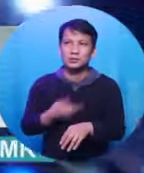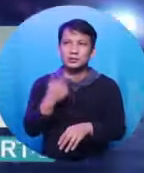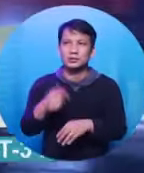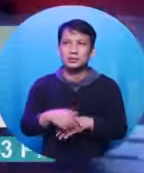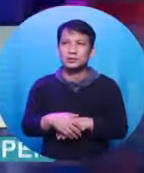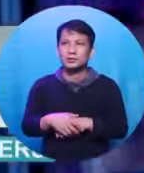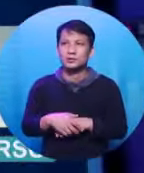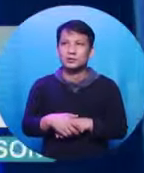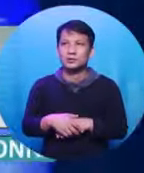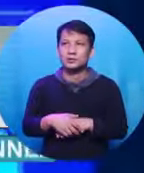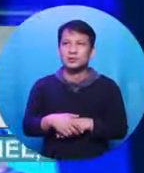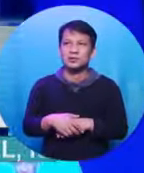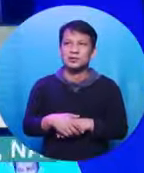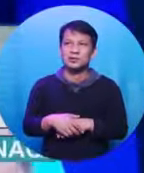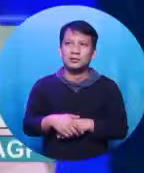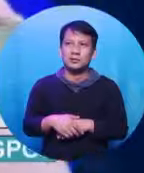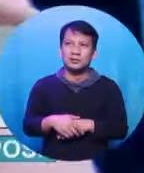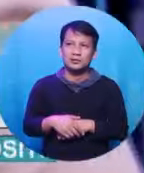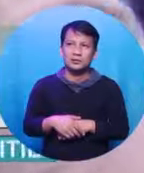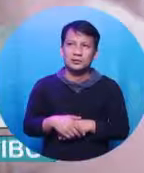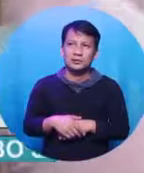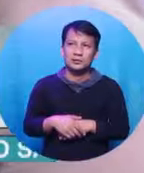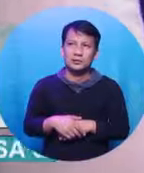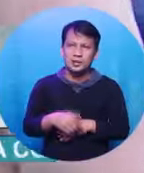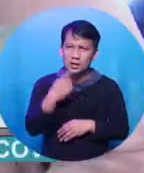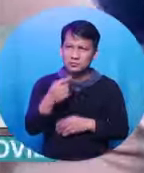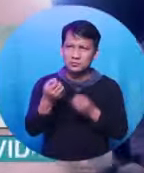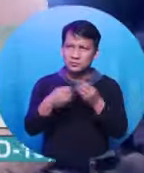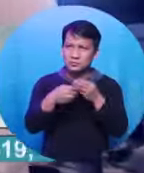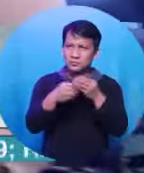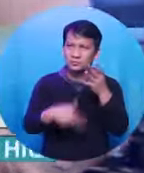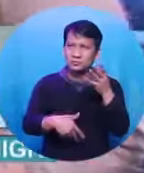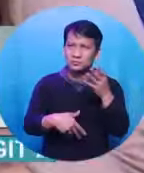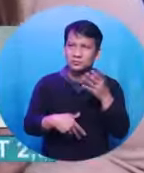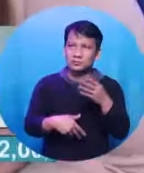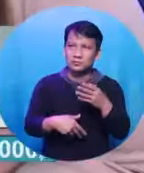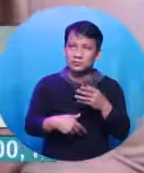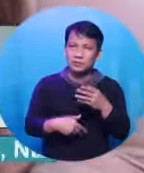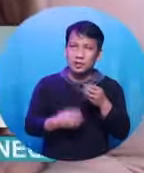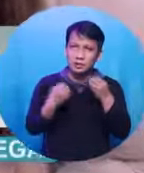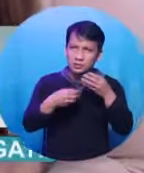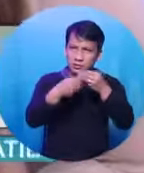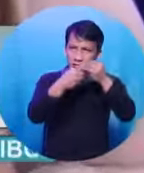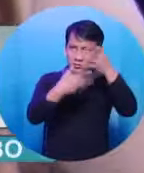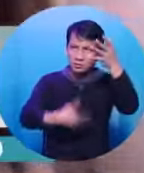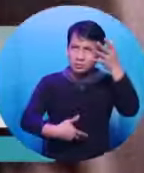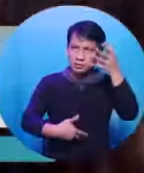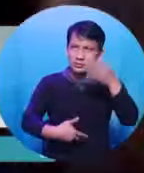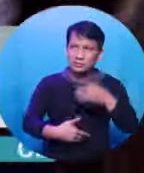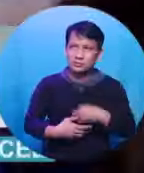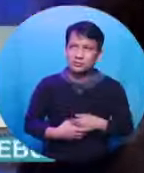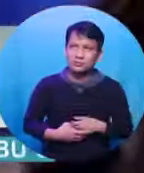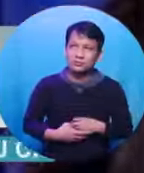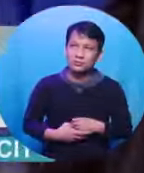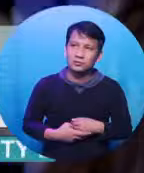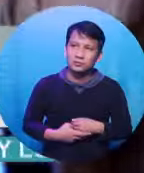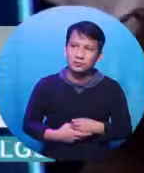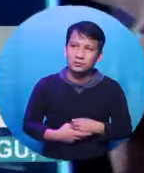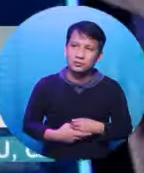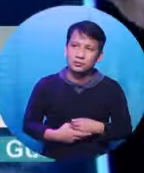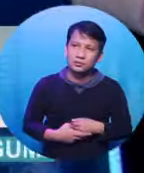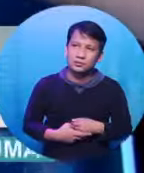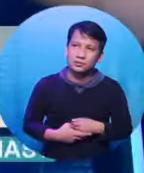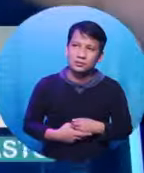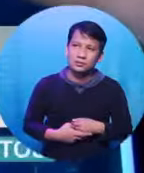humaba. Silipin naman natin, Idol, sandali yung YouTube natin na talaga namang talaga umuusok na rin po sa comment. Nakita nyo kung gano'ng kabilis ang pag-angat niyan.